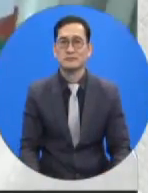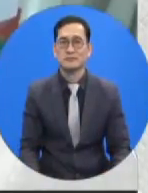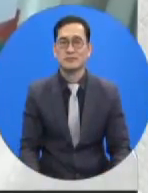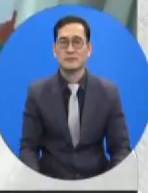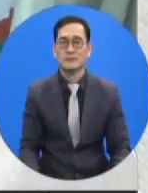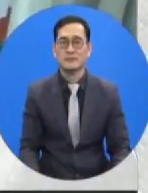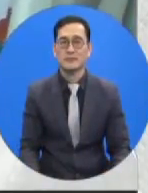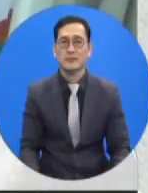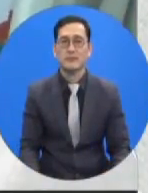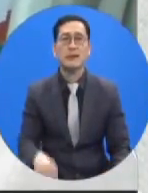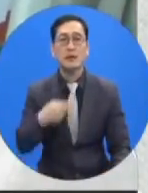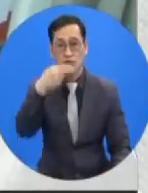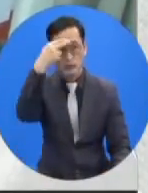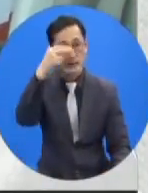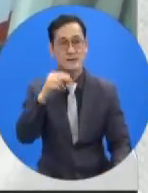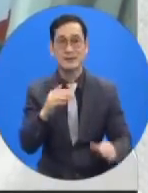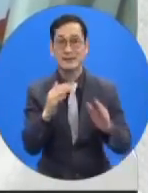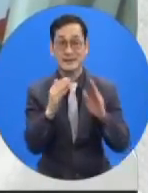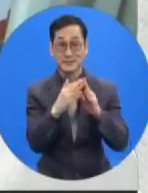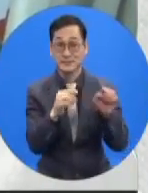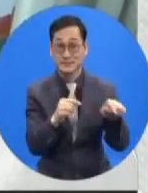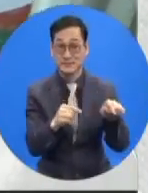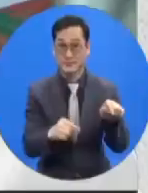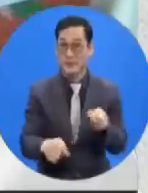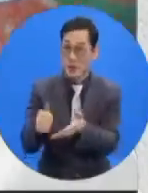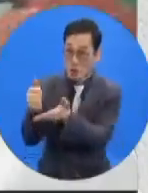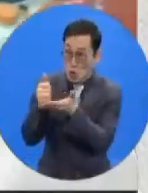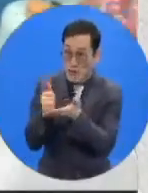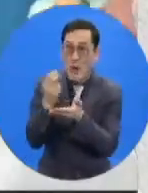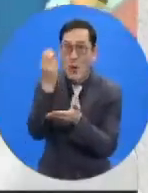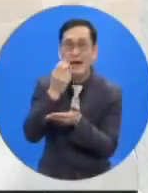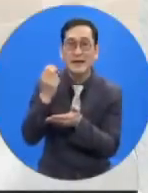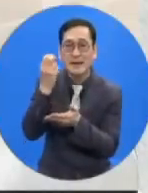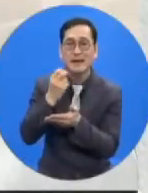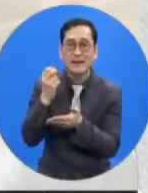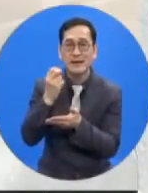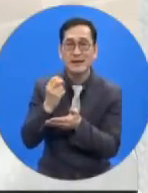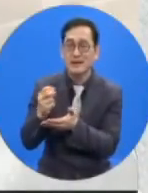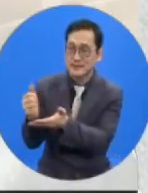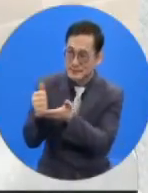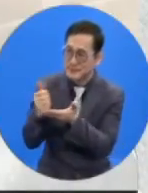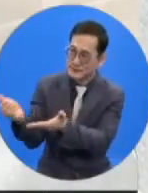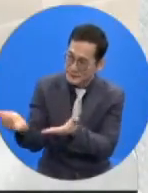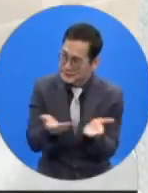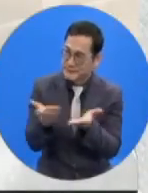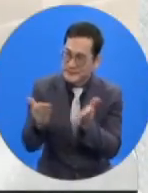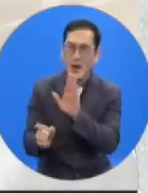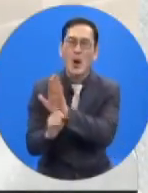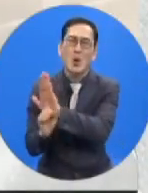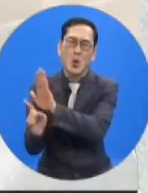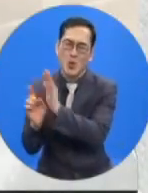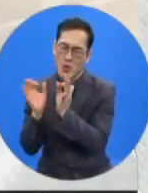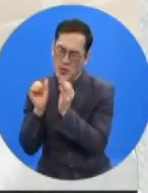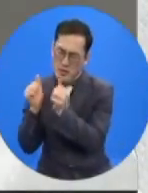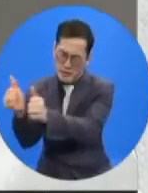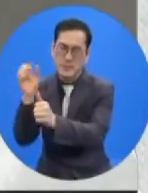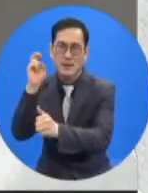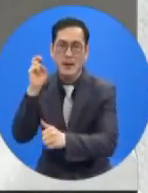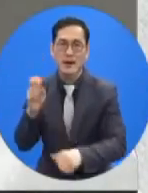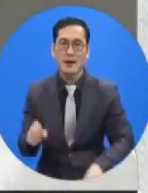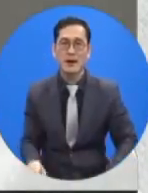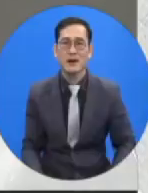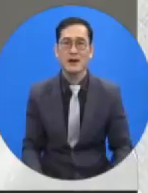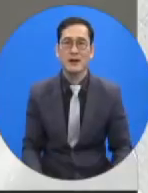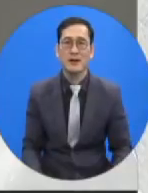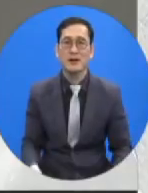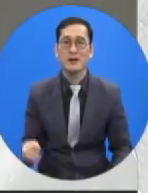아니고 고객 관리를 저는 하고 있다고 봐요. 여기서. 예, 룸사롱에서 누구 오십시오 이렇게 해서 그것도 여성분들도 또 연락받고